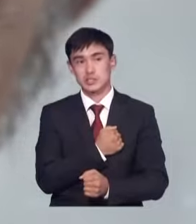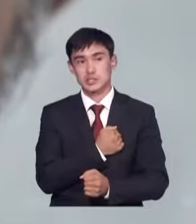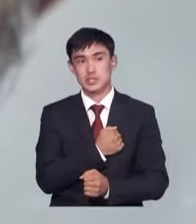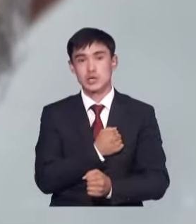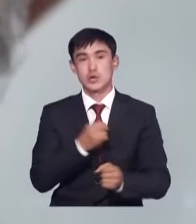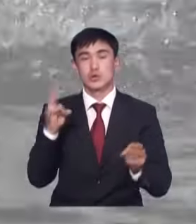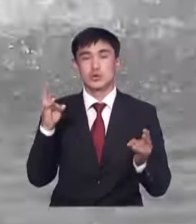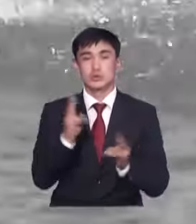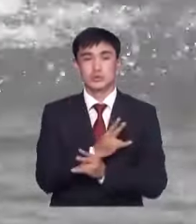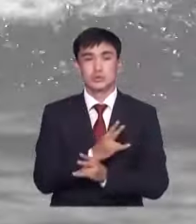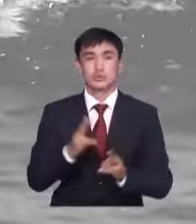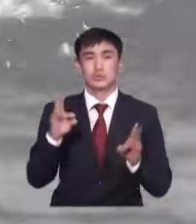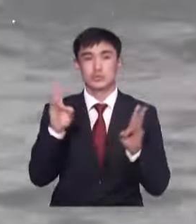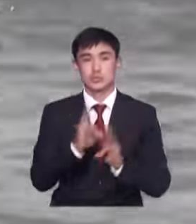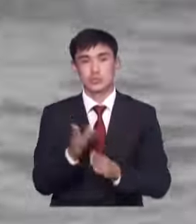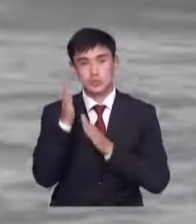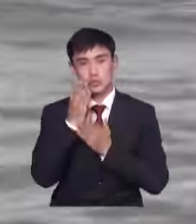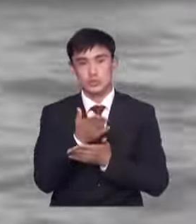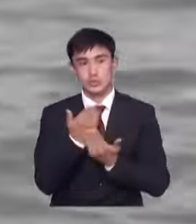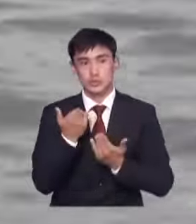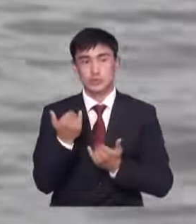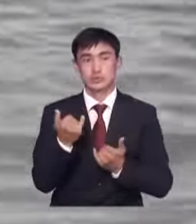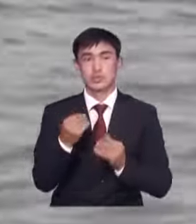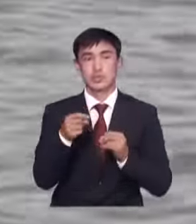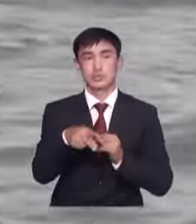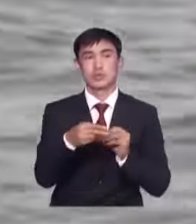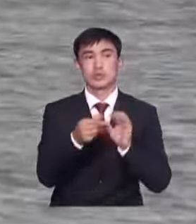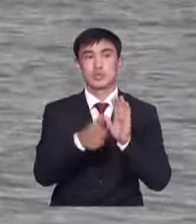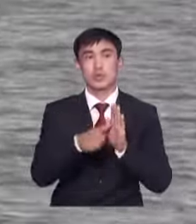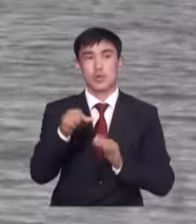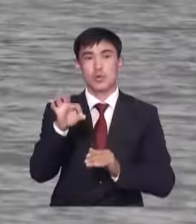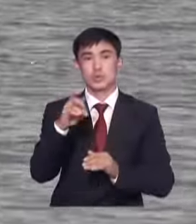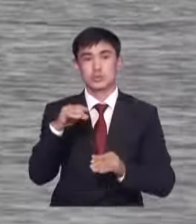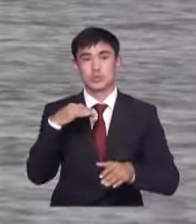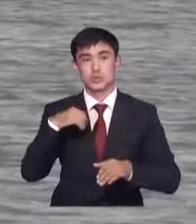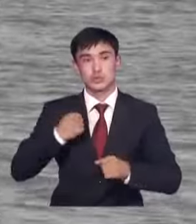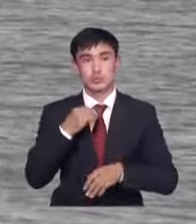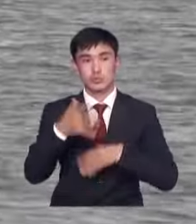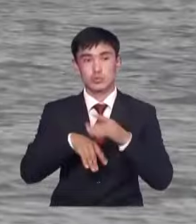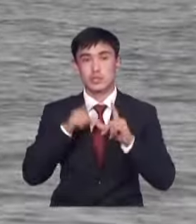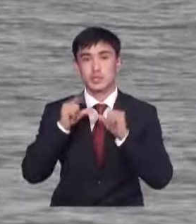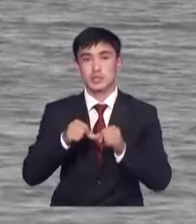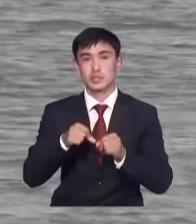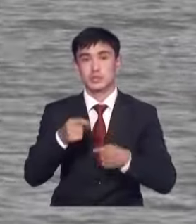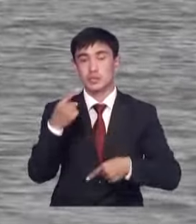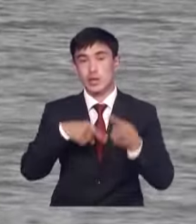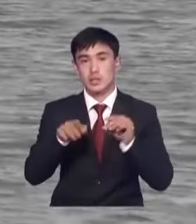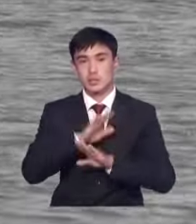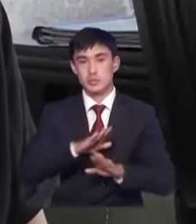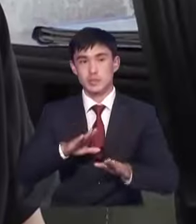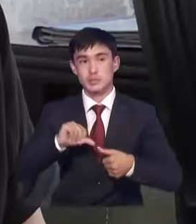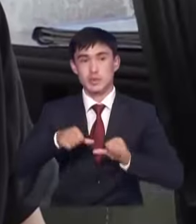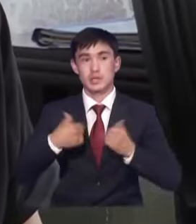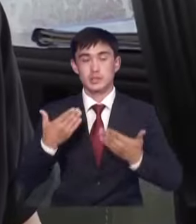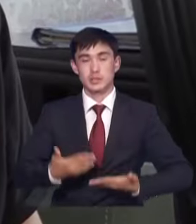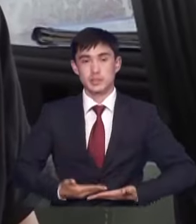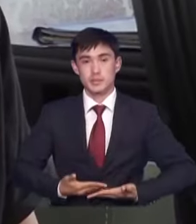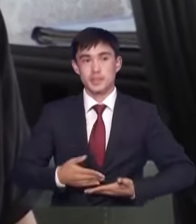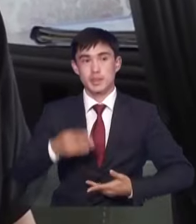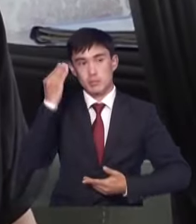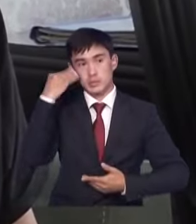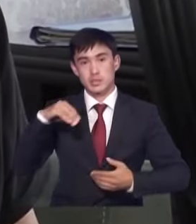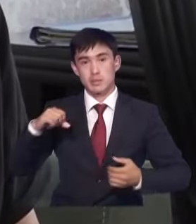ұйқысыз түндердің ізіндей. 2006 жылы 9 тамызда Олжас достарымен шомылуға кеткен, сол сапардан қайтпады, мәңгілікке аттанды. Өзгенің